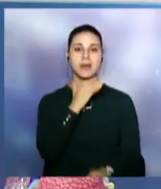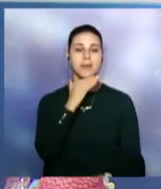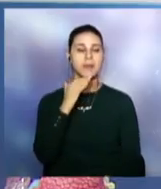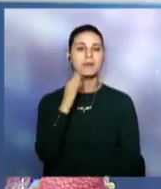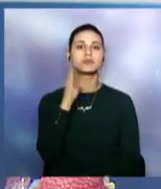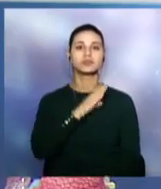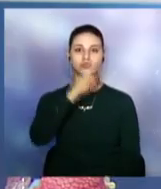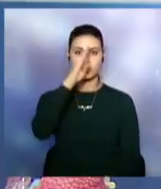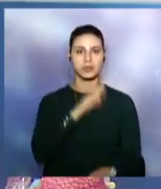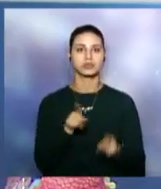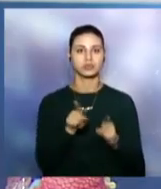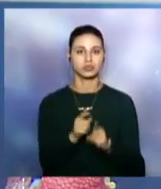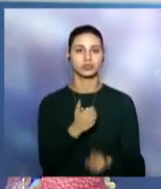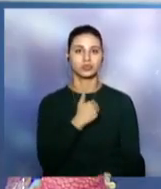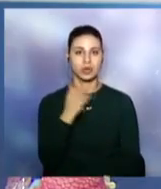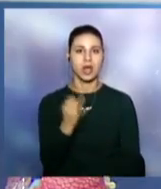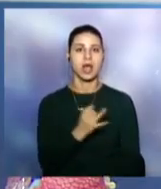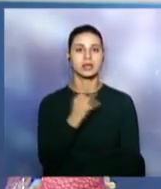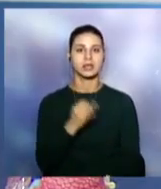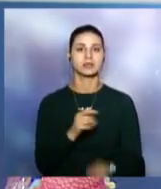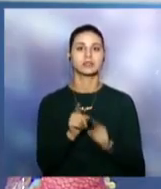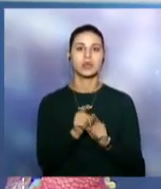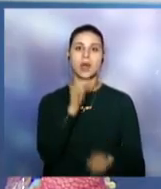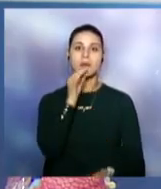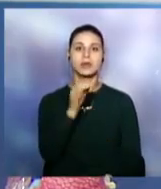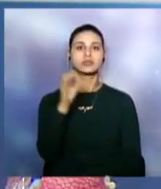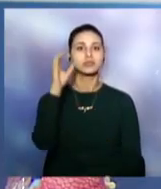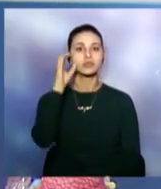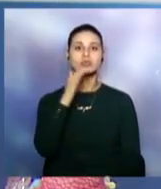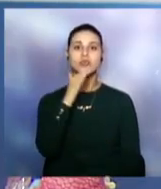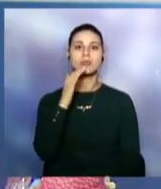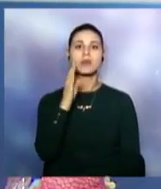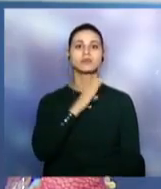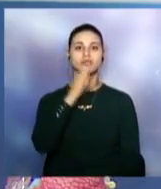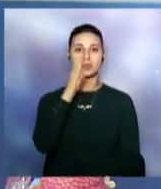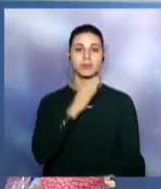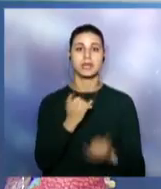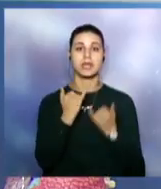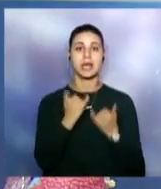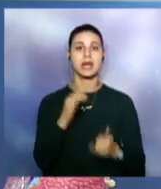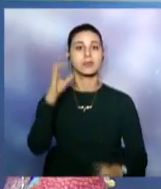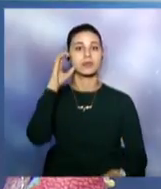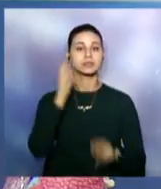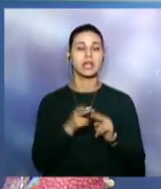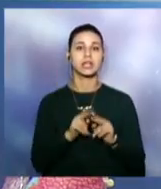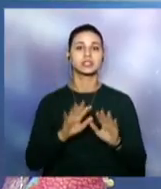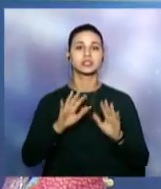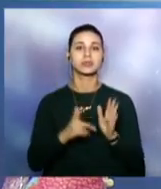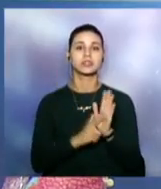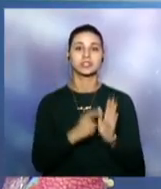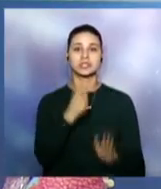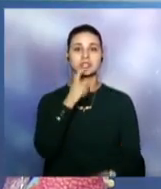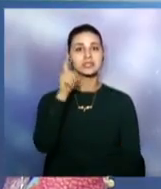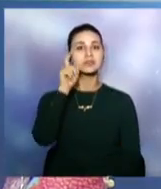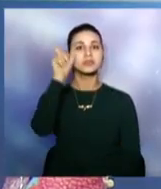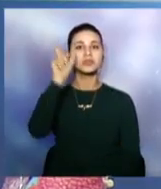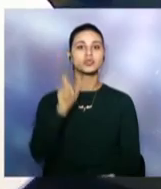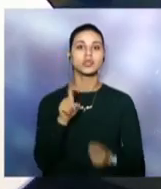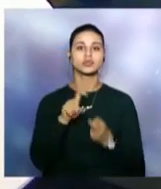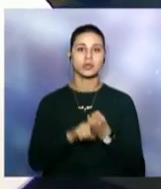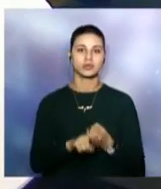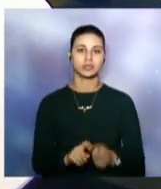სათქმელს გამოხატავს და ამავე დროს პასუხს მოისმენს უამრავი მშობელი. ამიტომ მოვისმინოთ ეს შემთხვევა, რომელიც 7 წლის ბიჭუნას